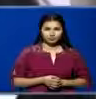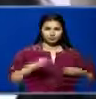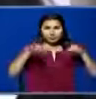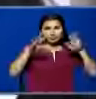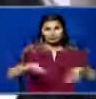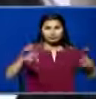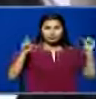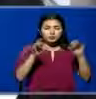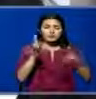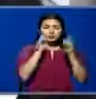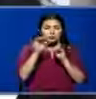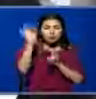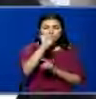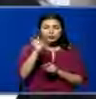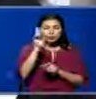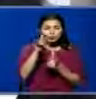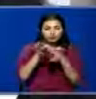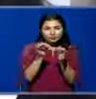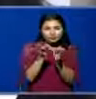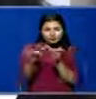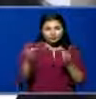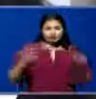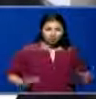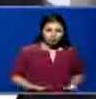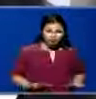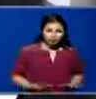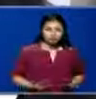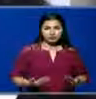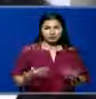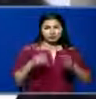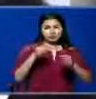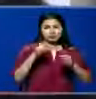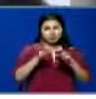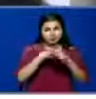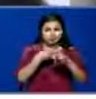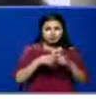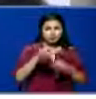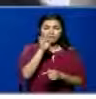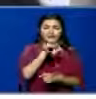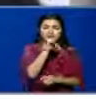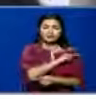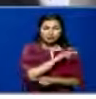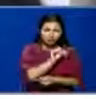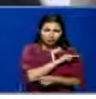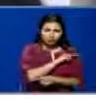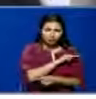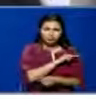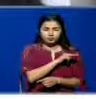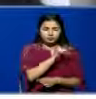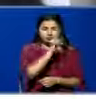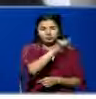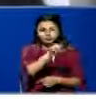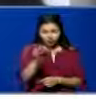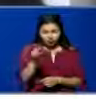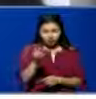аудандағы жұмыссыз жүрген қыз келіншектерді тартамыз. Немесе жұмысы бар қыз келіншектерді кәсіпкер